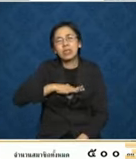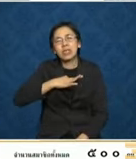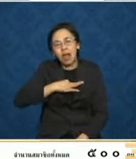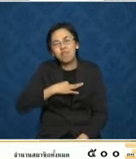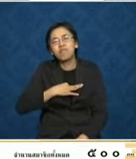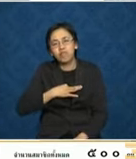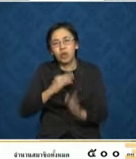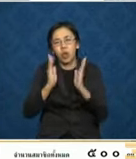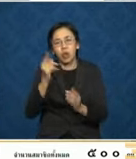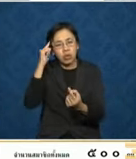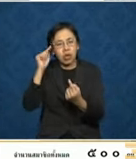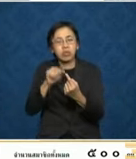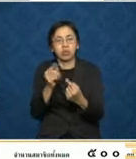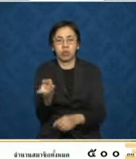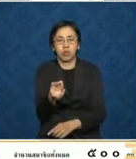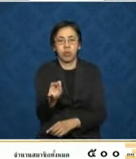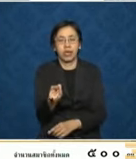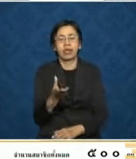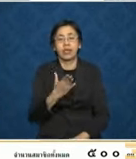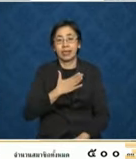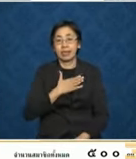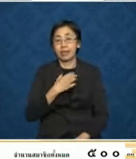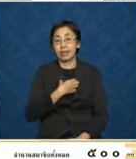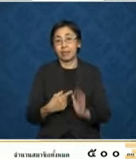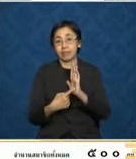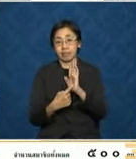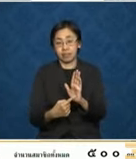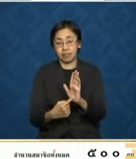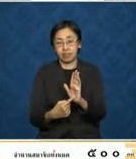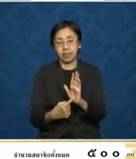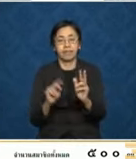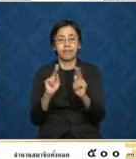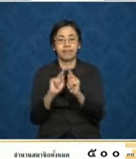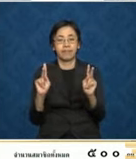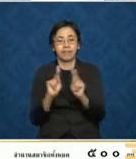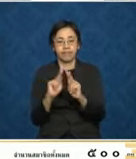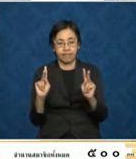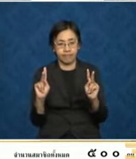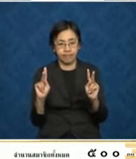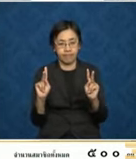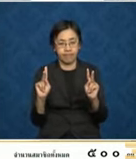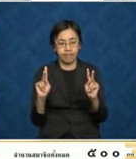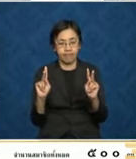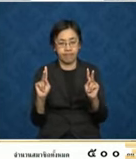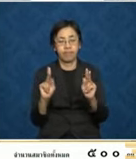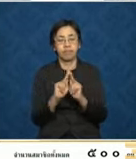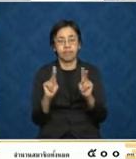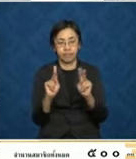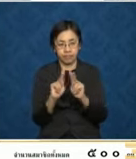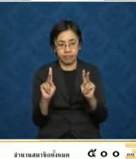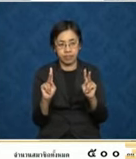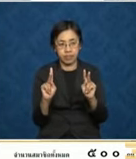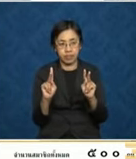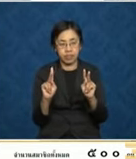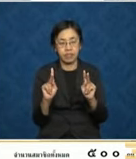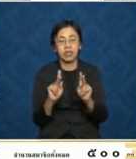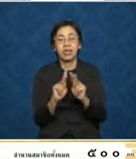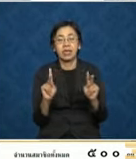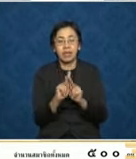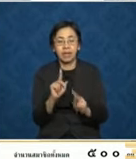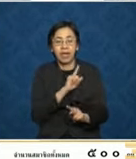งน้อยนะคะดังนั้นดิฉันจึงขอเสนอให้คณะกรรมการนะคะกรรมาธิการที่